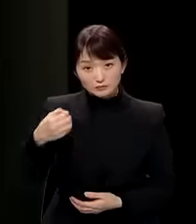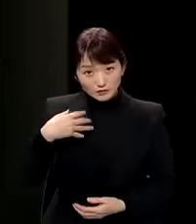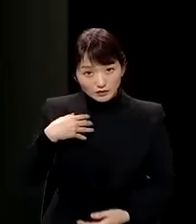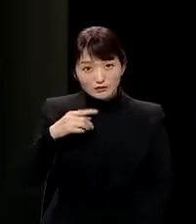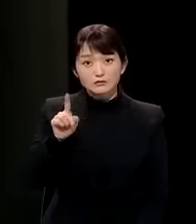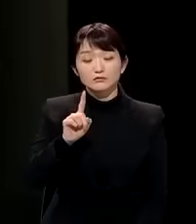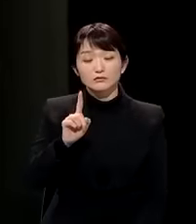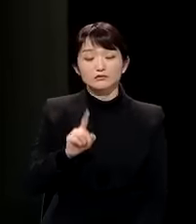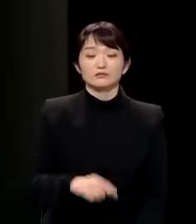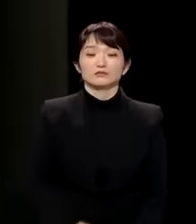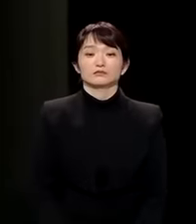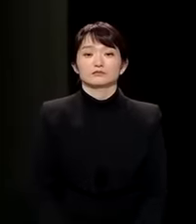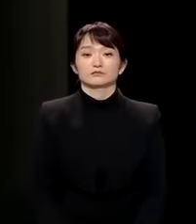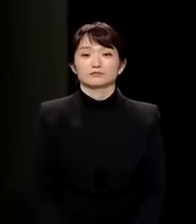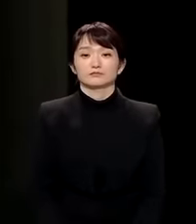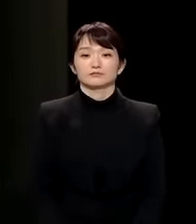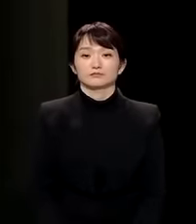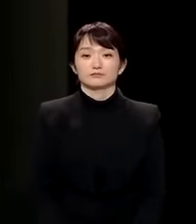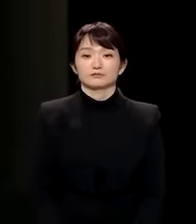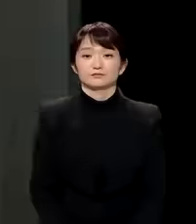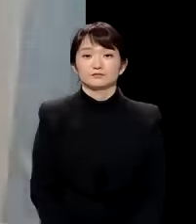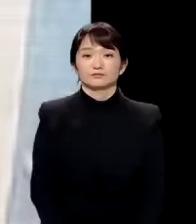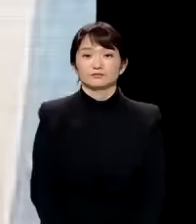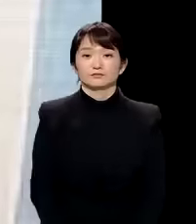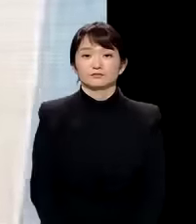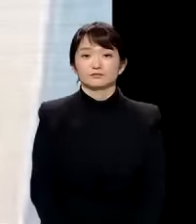들었습니다 제보자분 얘기 직접 들어가시죠